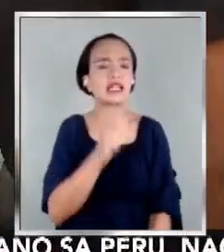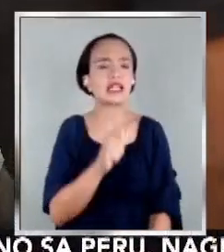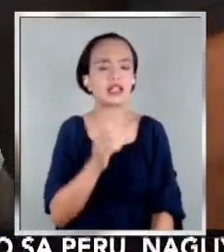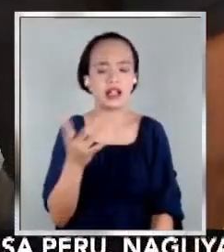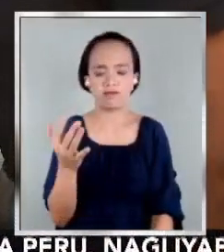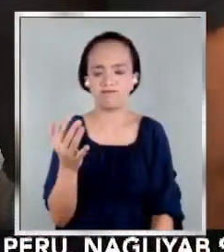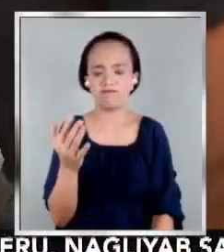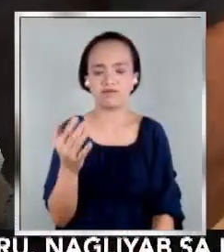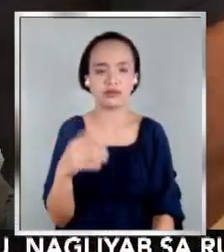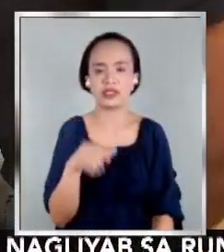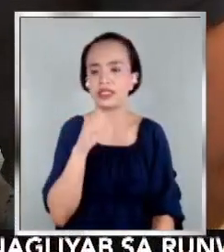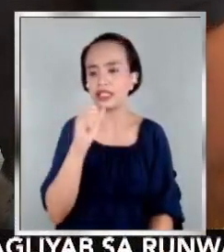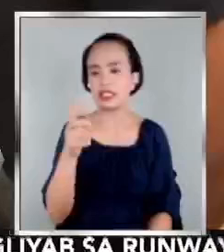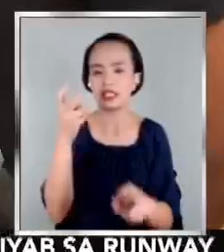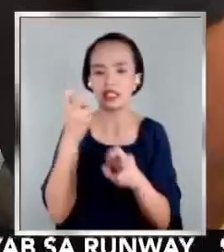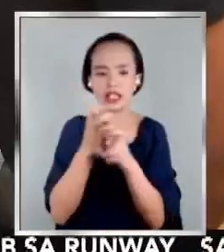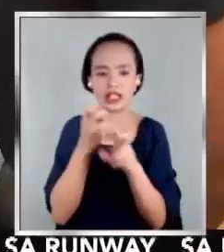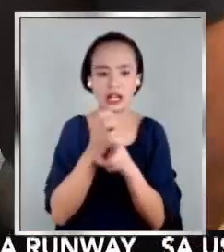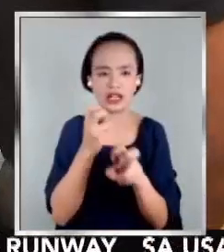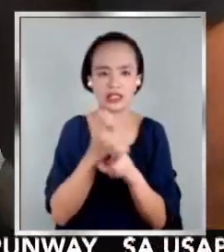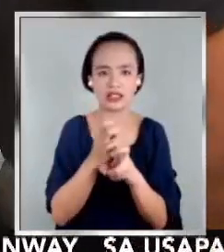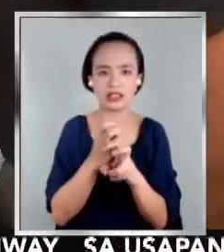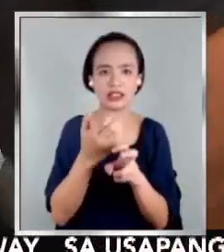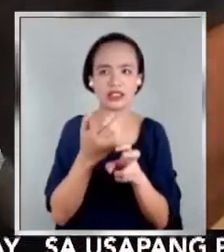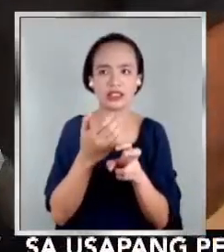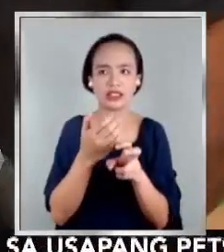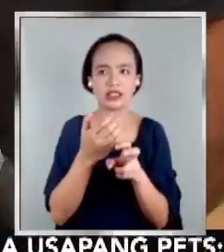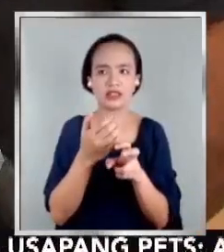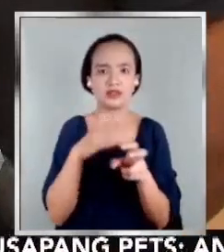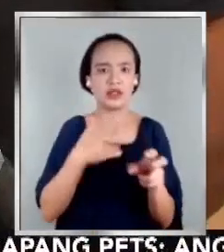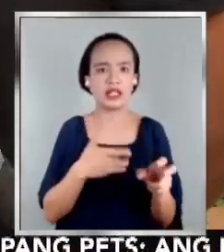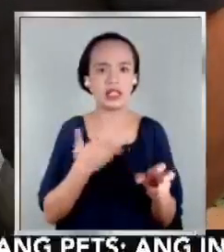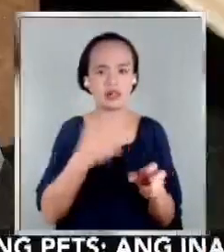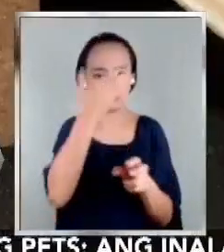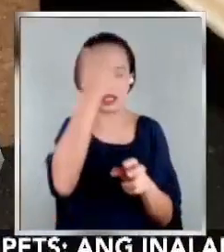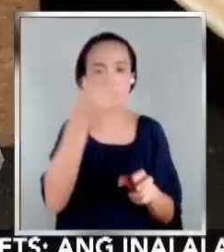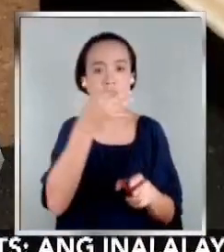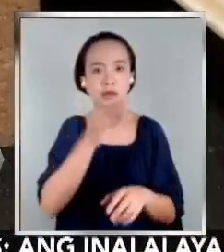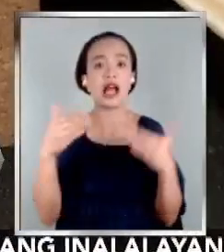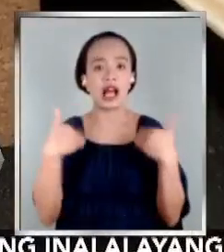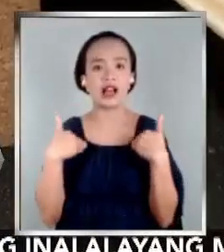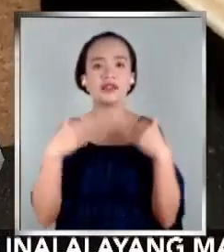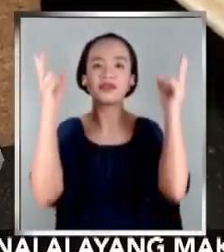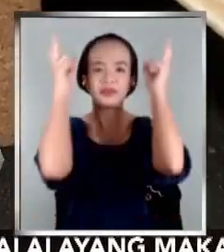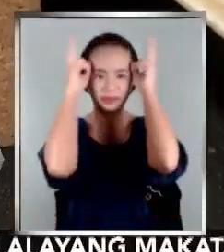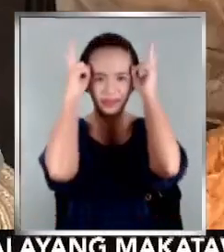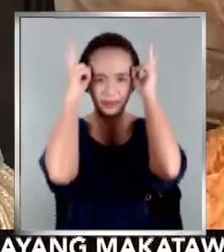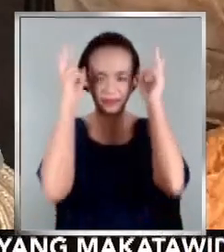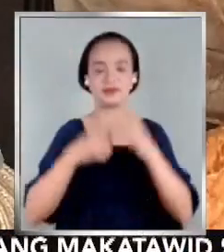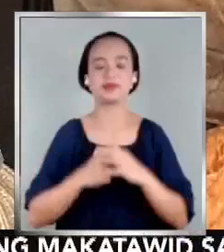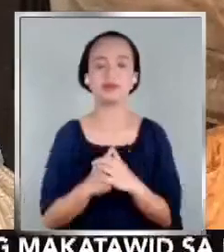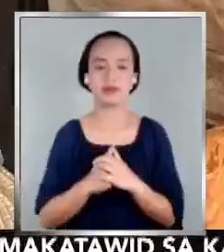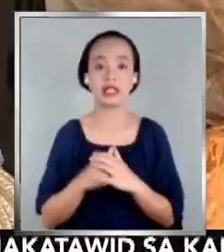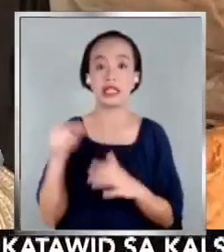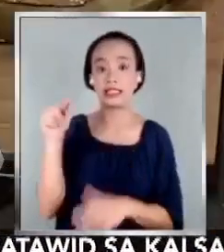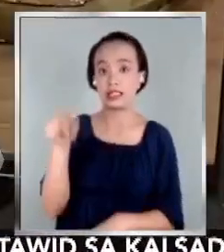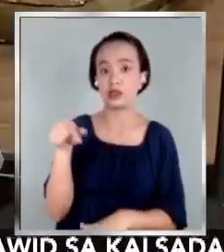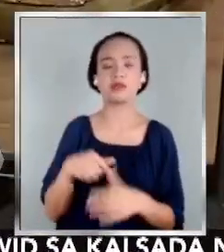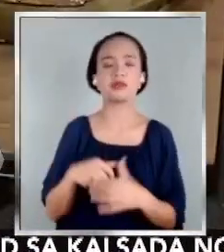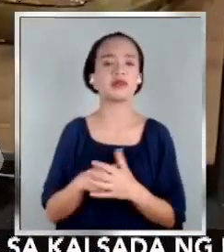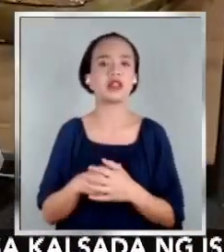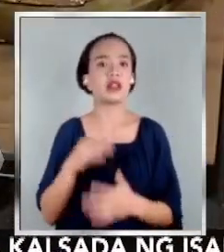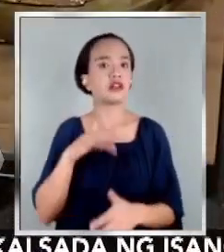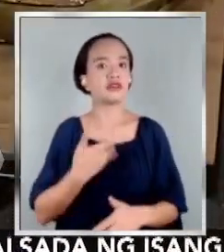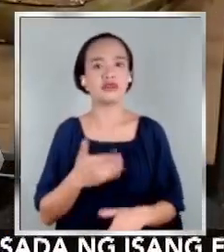mahirapan sila nakalimutan or talikuran yung mga paborito nila, meron na siyang vegan version. Sa pwesto namang ito, dama na ang Pasko sa